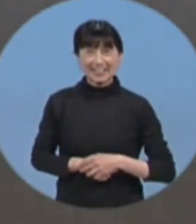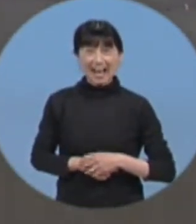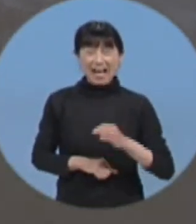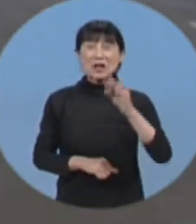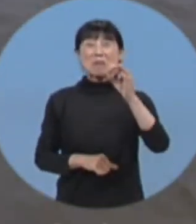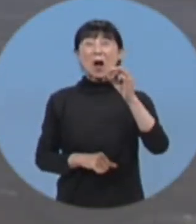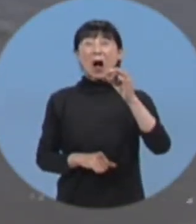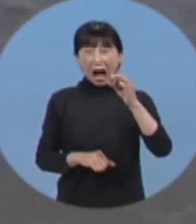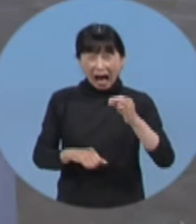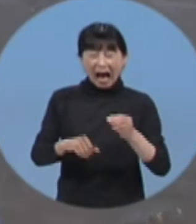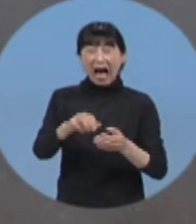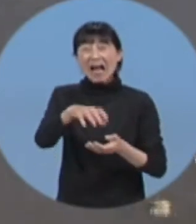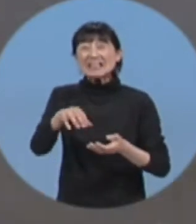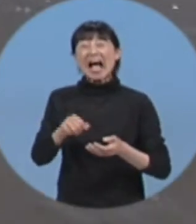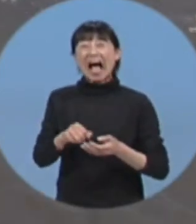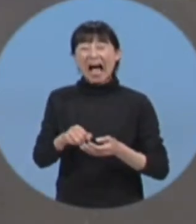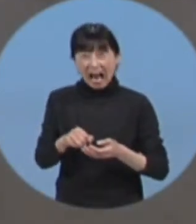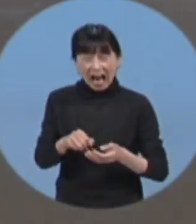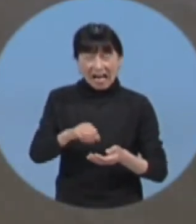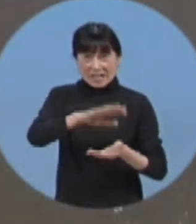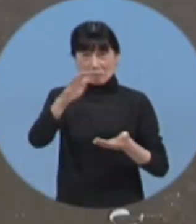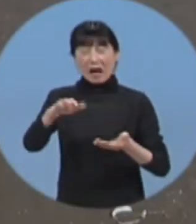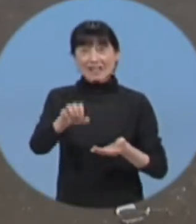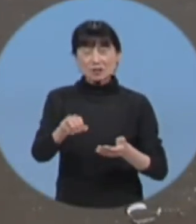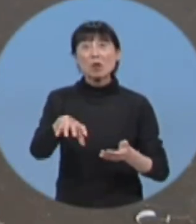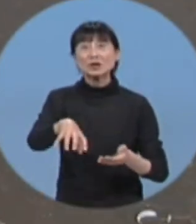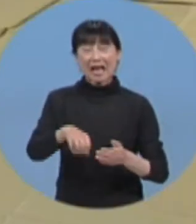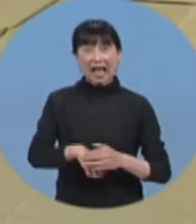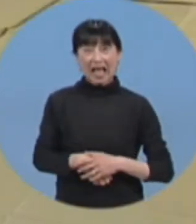これもここいっぱいいるポイントだ。